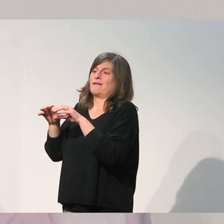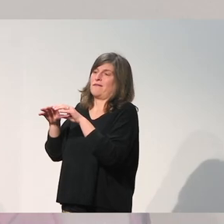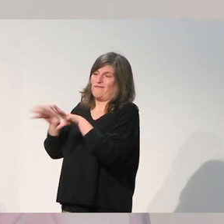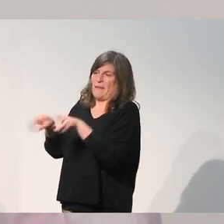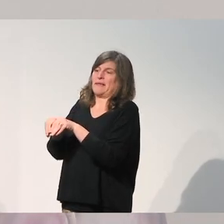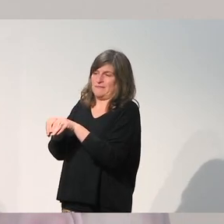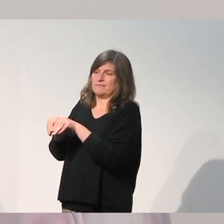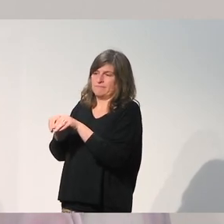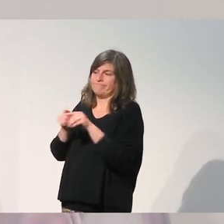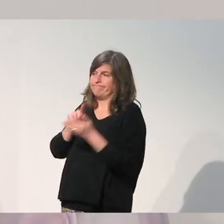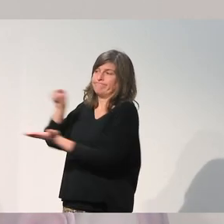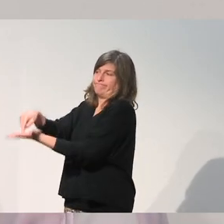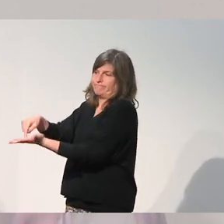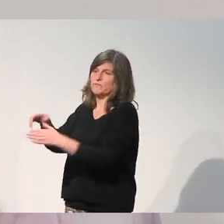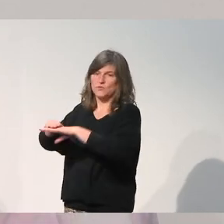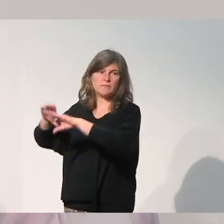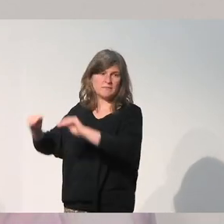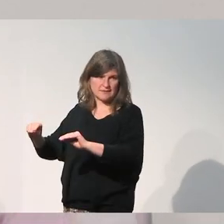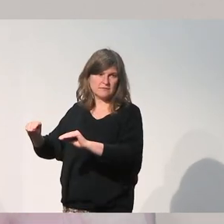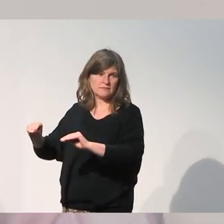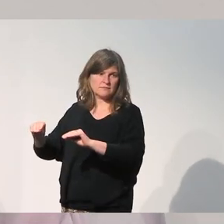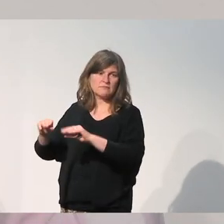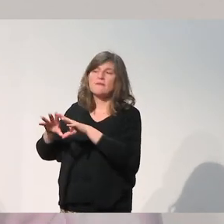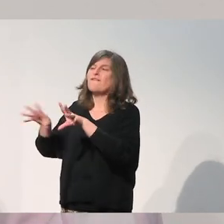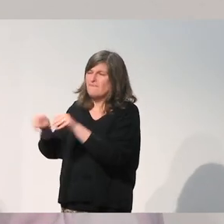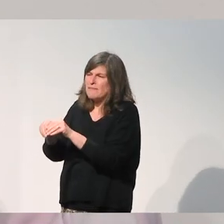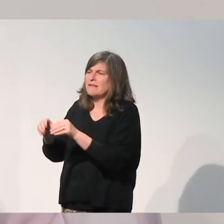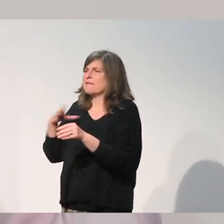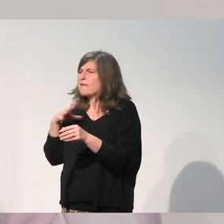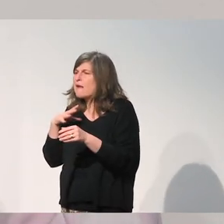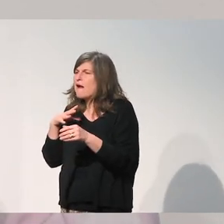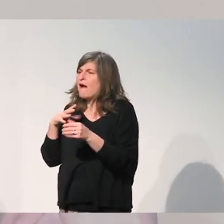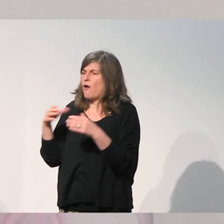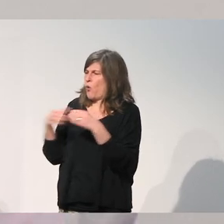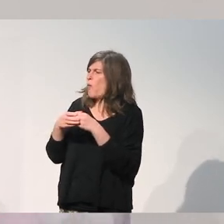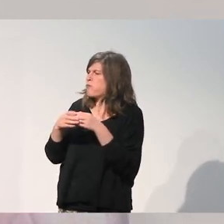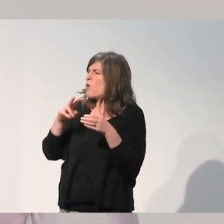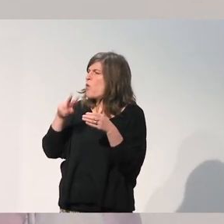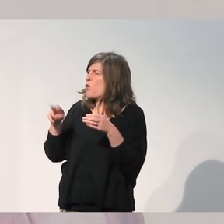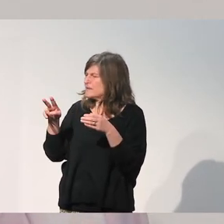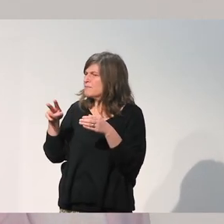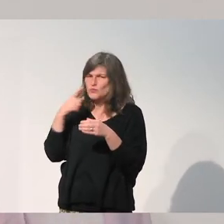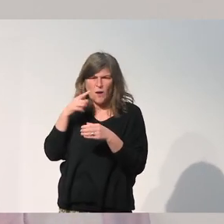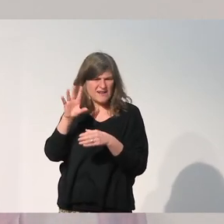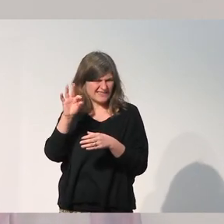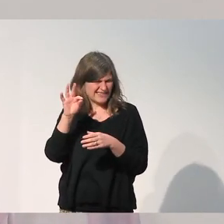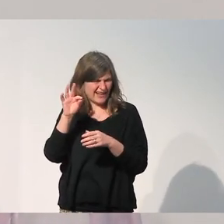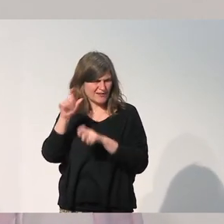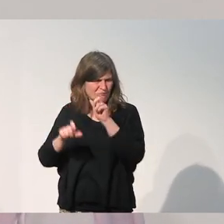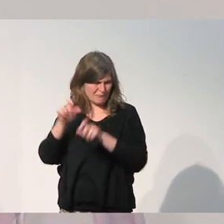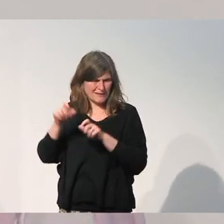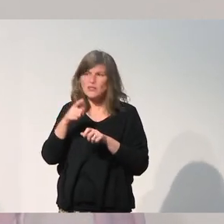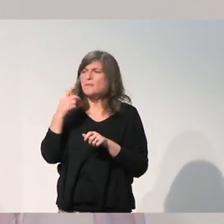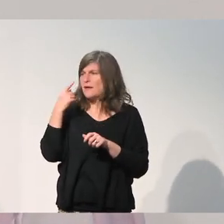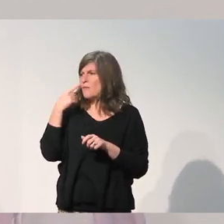et c'est une famille très, très large, on l'évoquera, mais il y a ce groupe WhatsApp famille où c'est une cinquantaine de personnes, et pour votre mère, la famille,